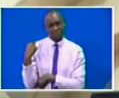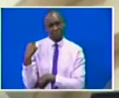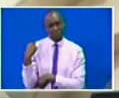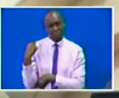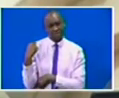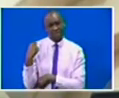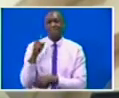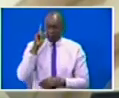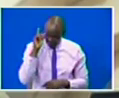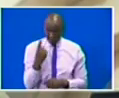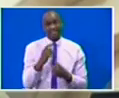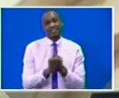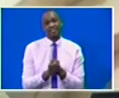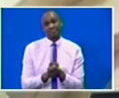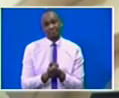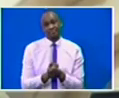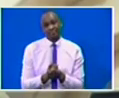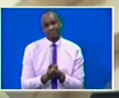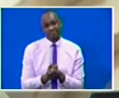that was first